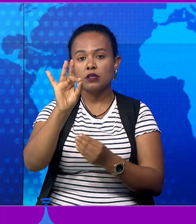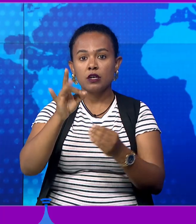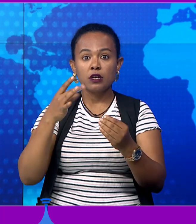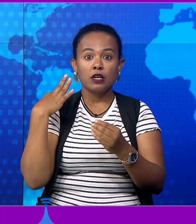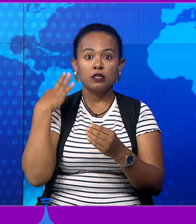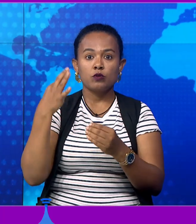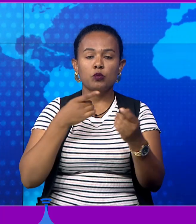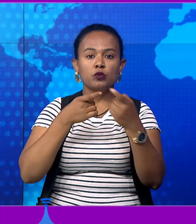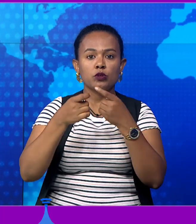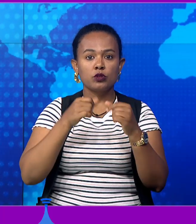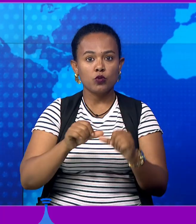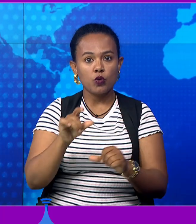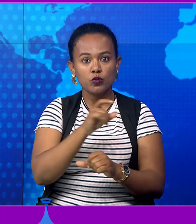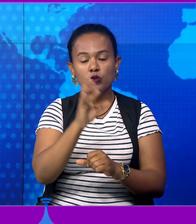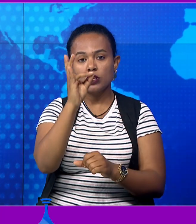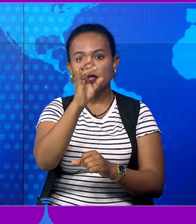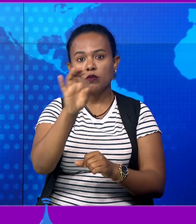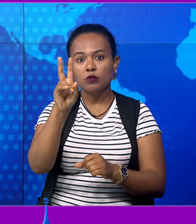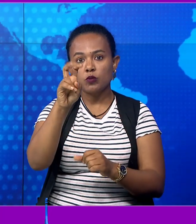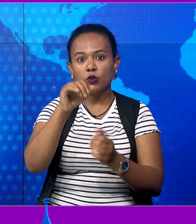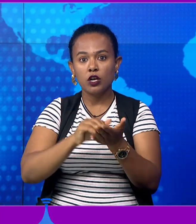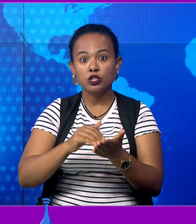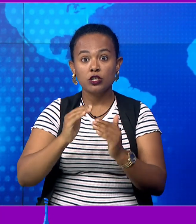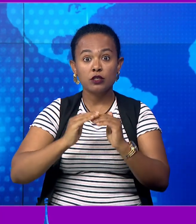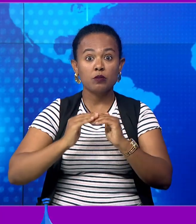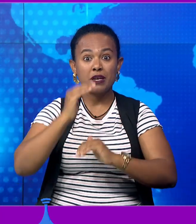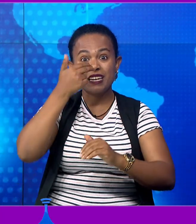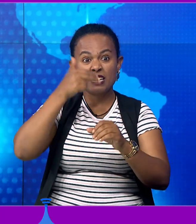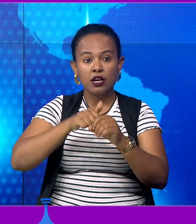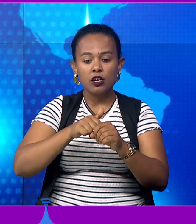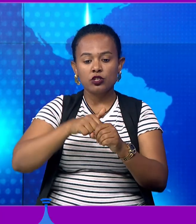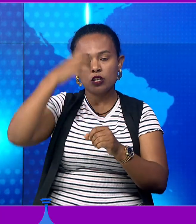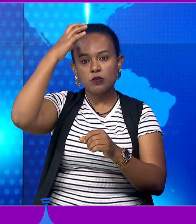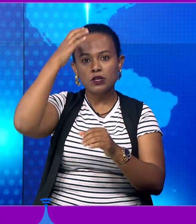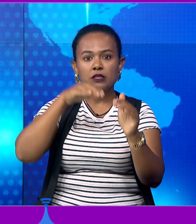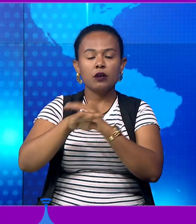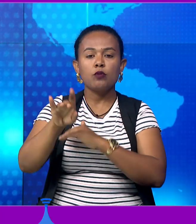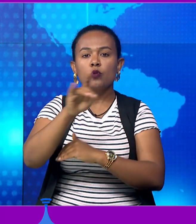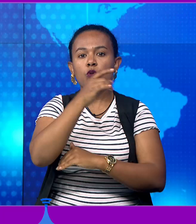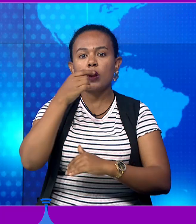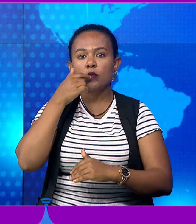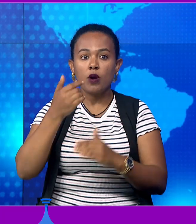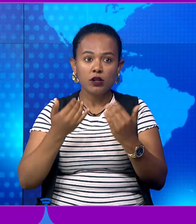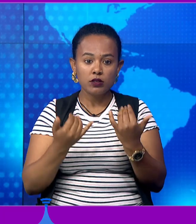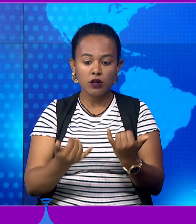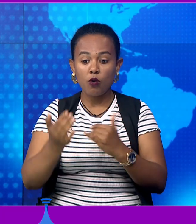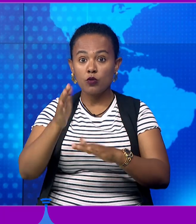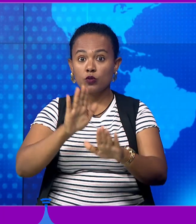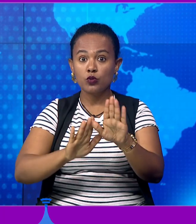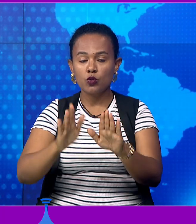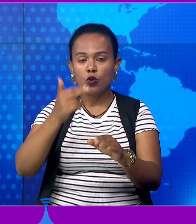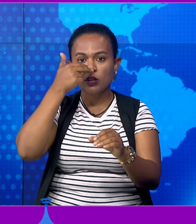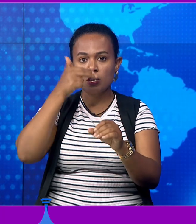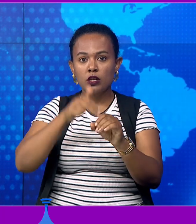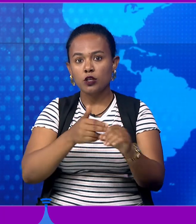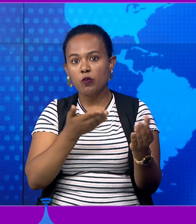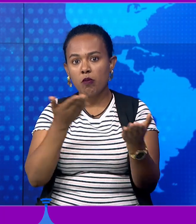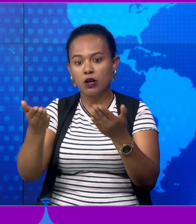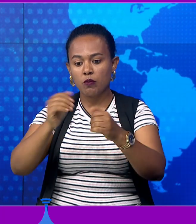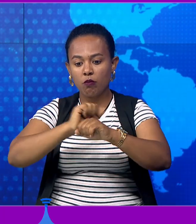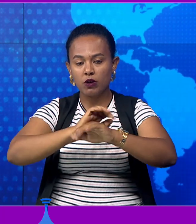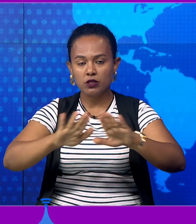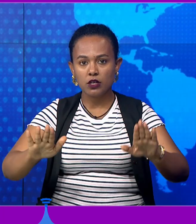በቁጥጥር ስር የዋሉ ሲሆን ከ720 ሺህ ሊትር በላይ ነዳጅ ለመንግስት ገቢ ሆኗል ብለዋል። እስካሁኑ ጉዞ ነዳጅ በማቅረብ